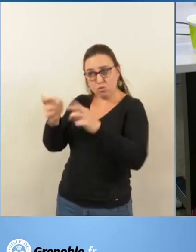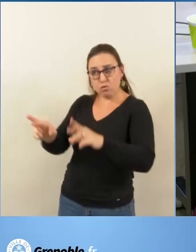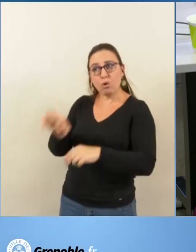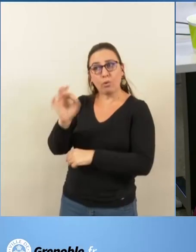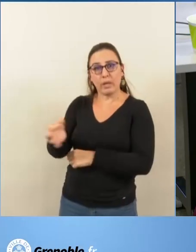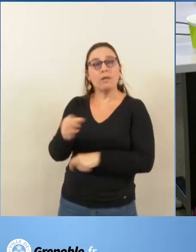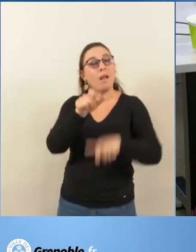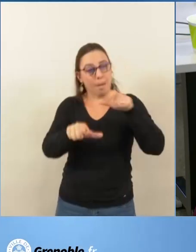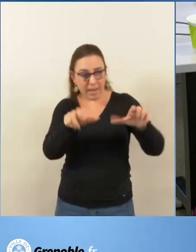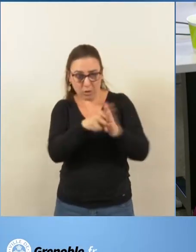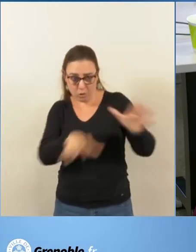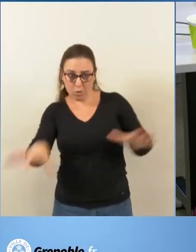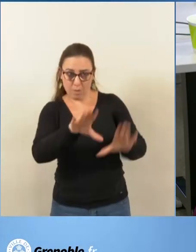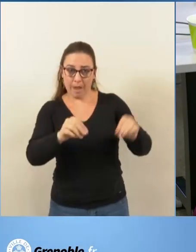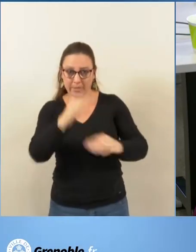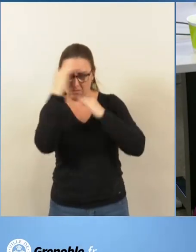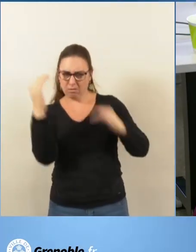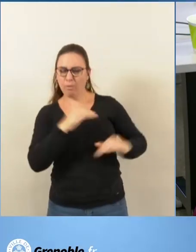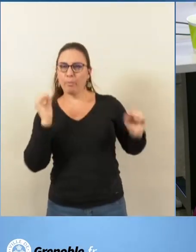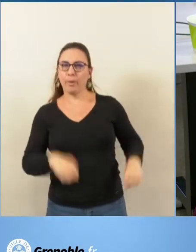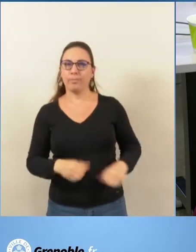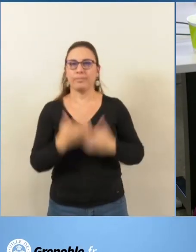les Grenoblois n'en doute pas eux non plus merci